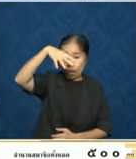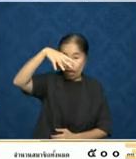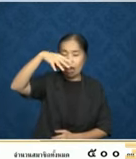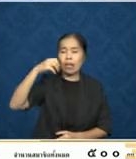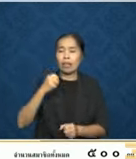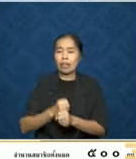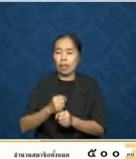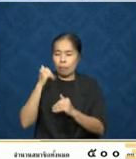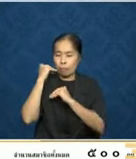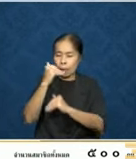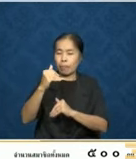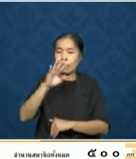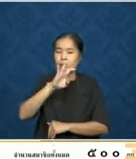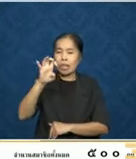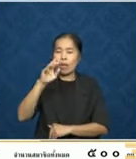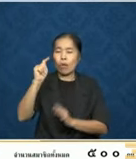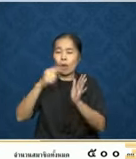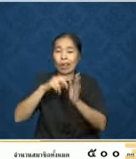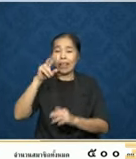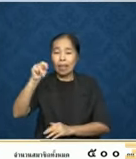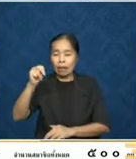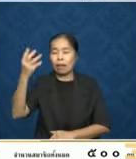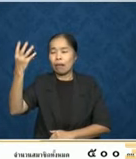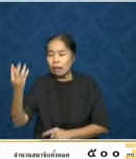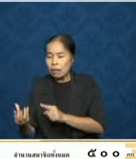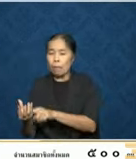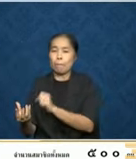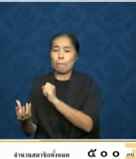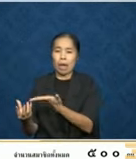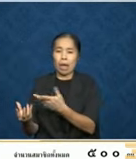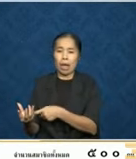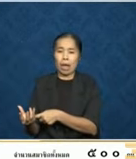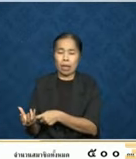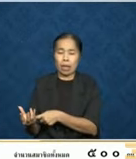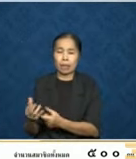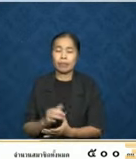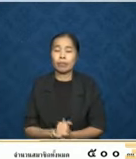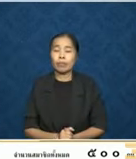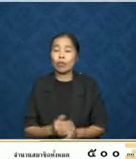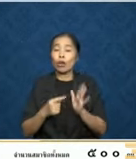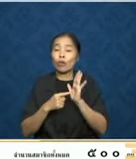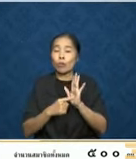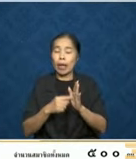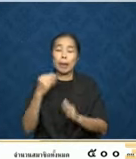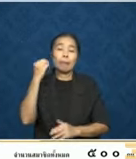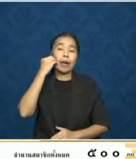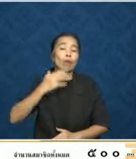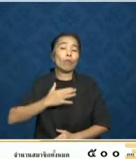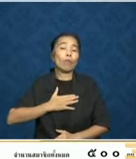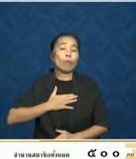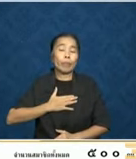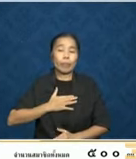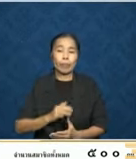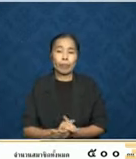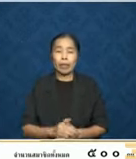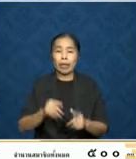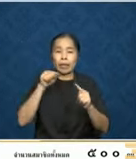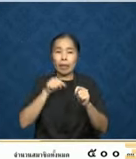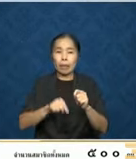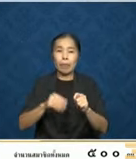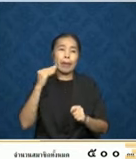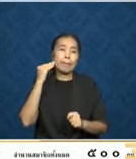400ตันต่อวันแล้วส่วนที่เหลือไปไหนครับผมขอยกตัวอย่างจากที่บ้านผมครับอยู่ที่ตำบลบ้